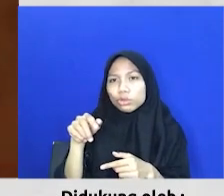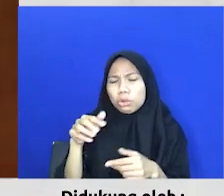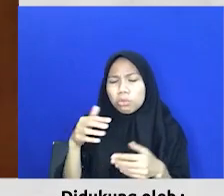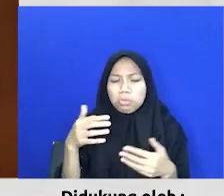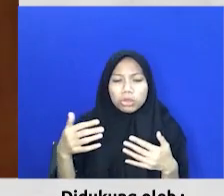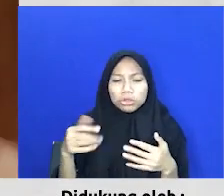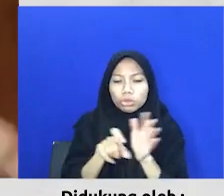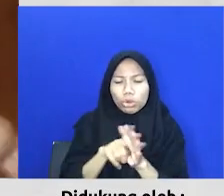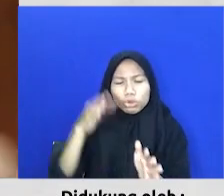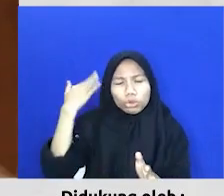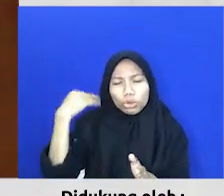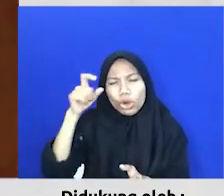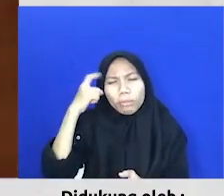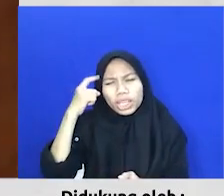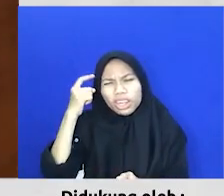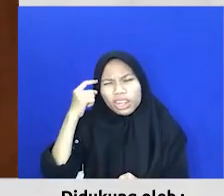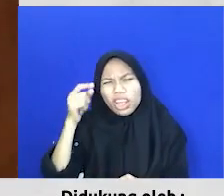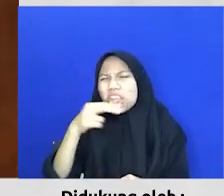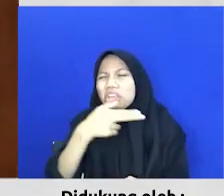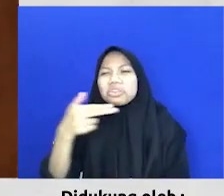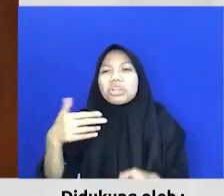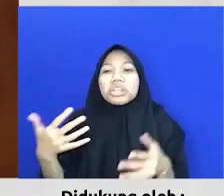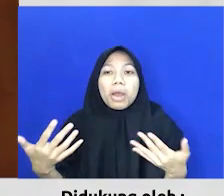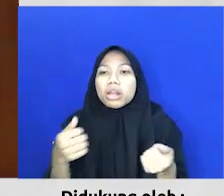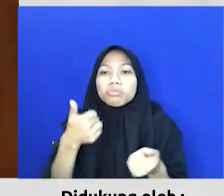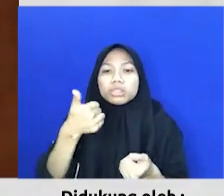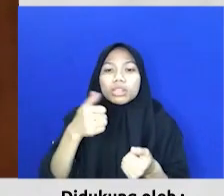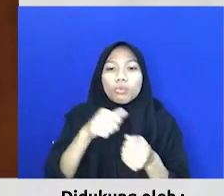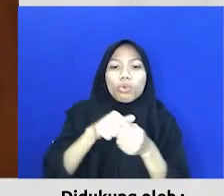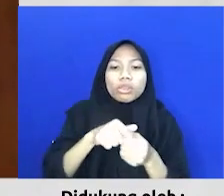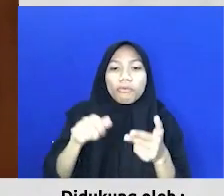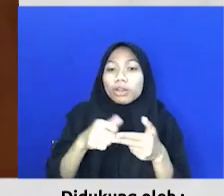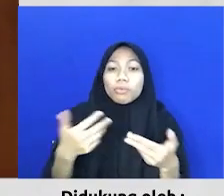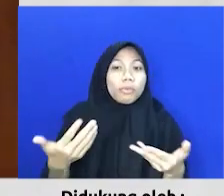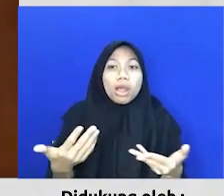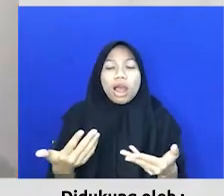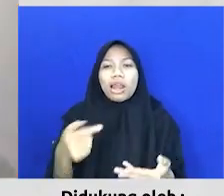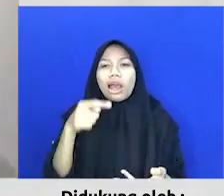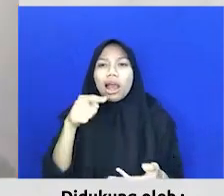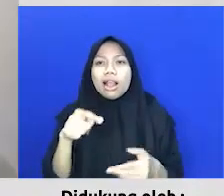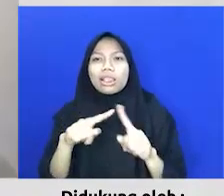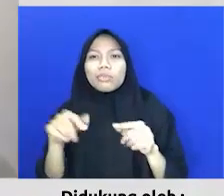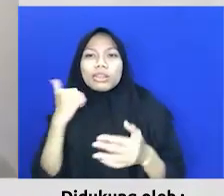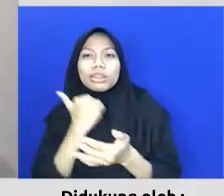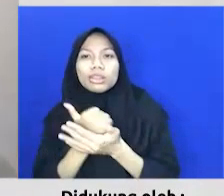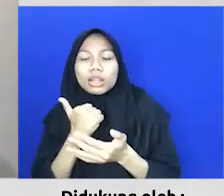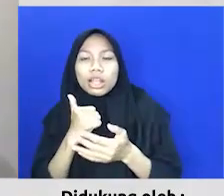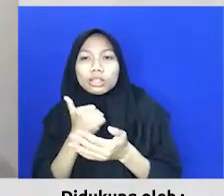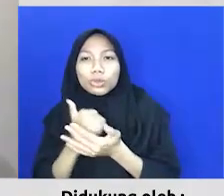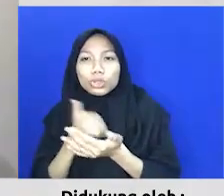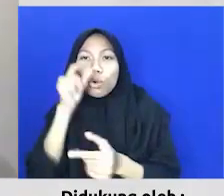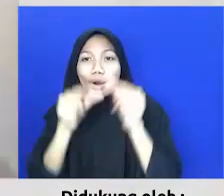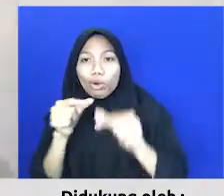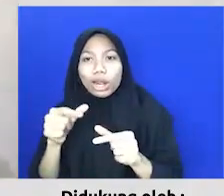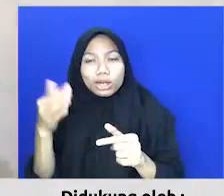Nah, jadi berarti jalan masuk itu apakah masuk melalui orang-orang